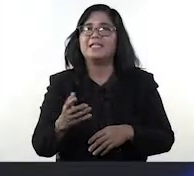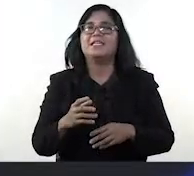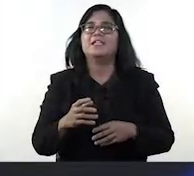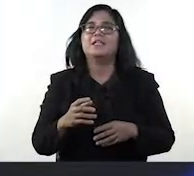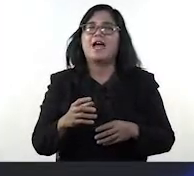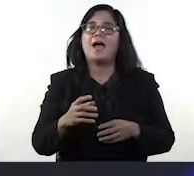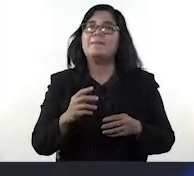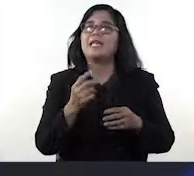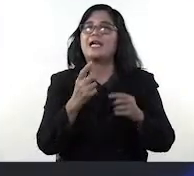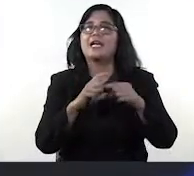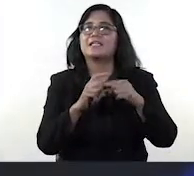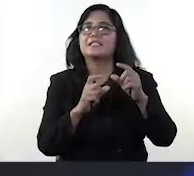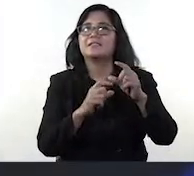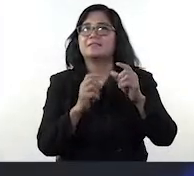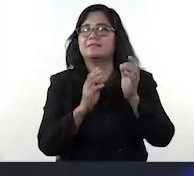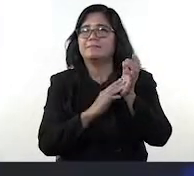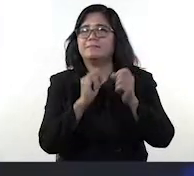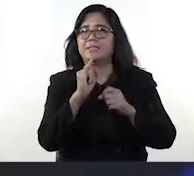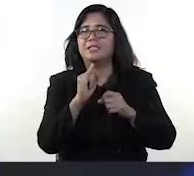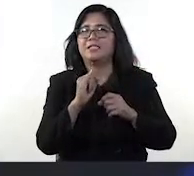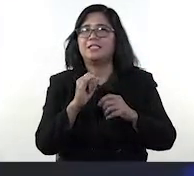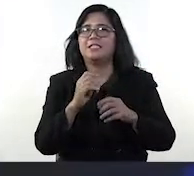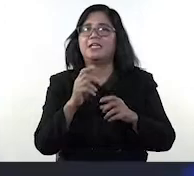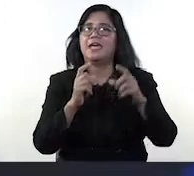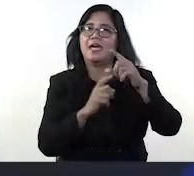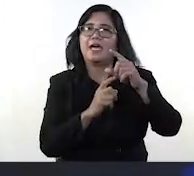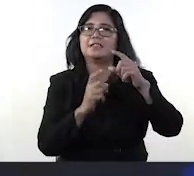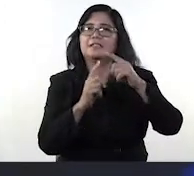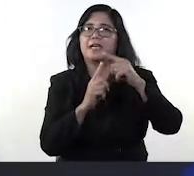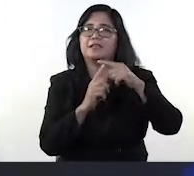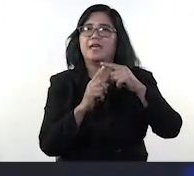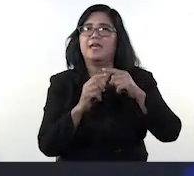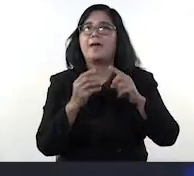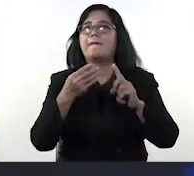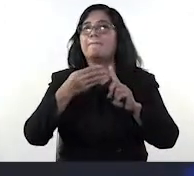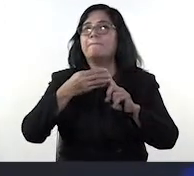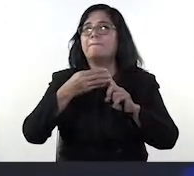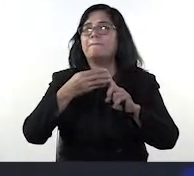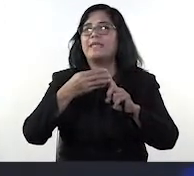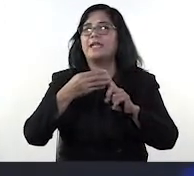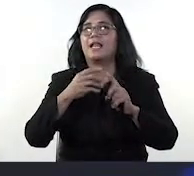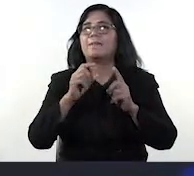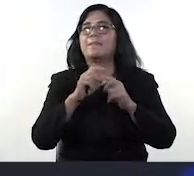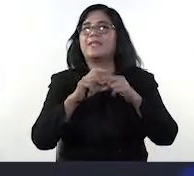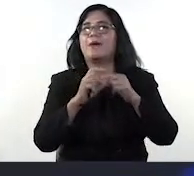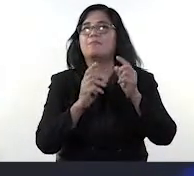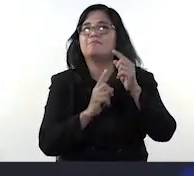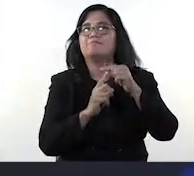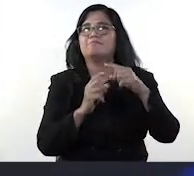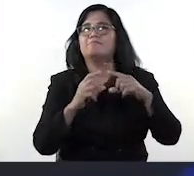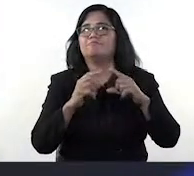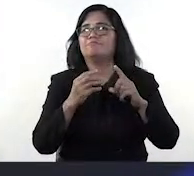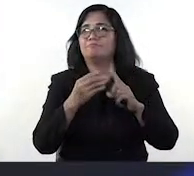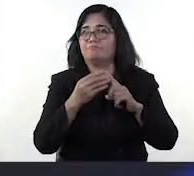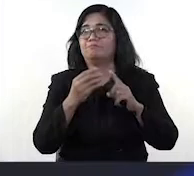Hai BS TT Battle Petamburan tempat saya ambil step saya juga